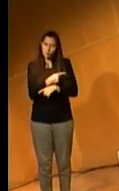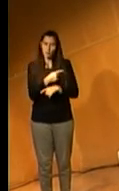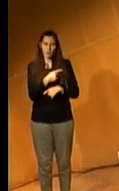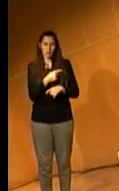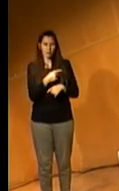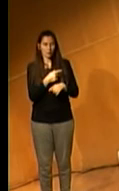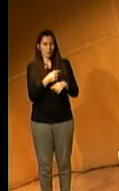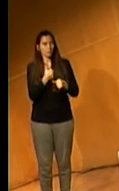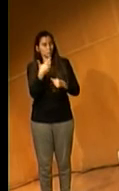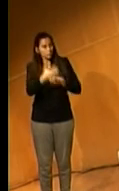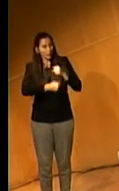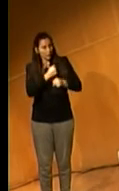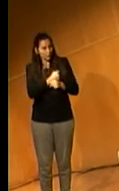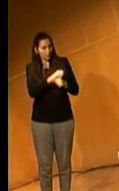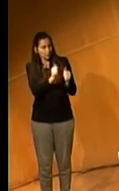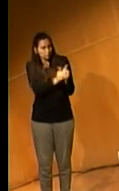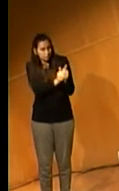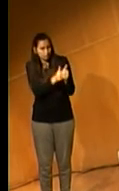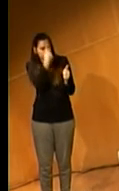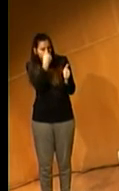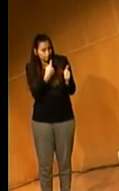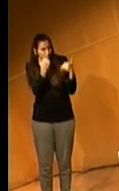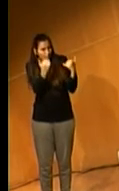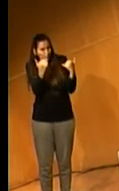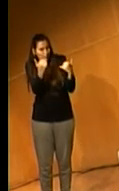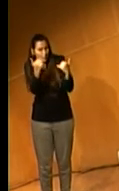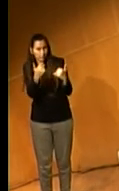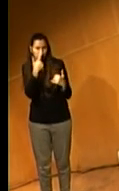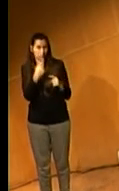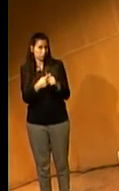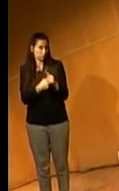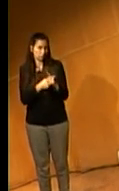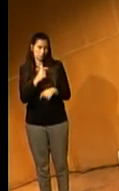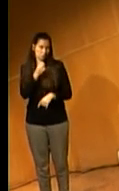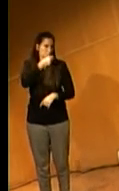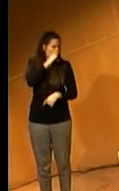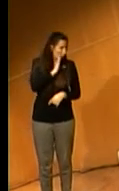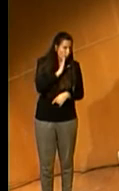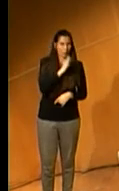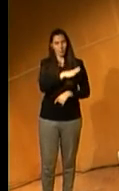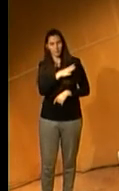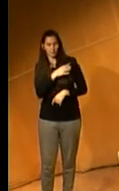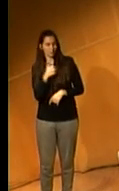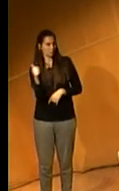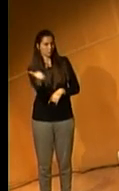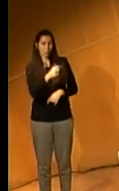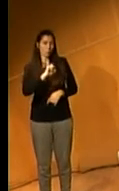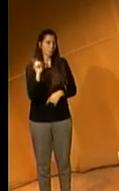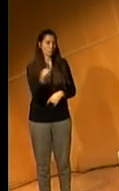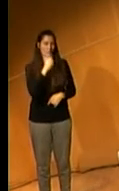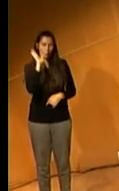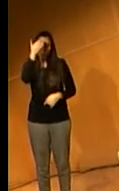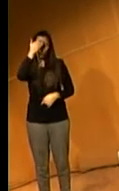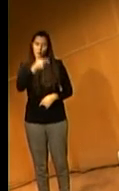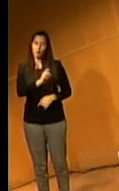que c'était bénéfique. Je pense que tout le monde, à la fois les parents et les professeurs et autres se sont rendus compte que c'était un avantage de